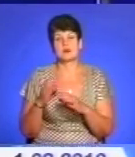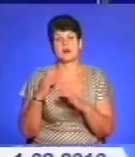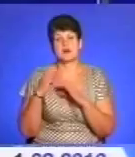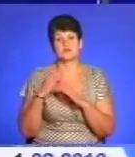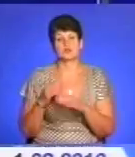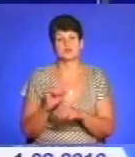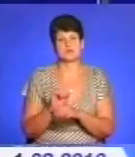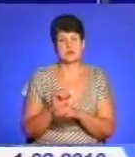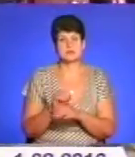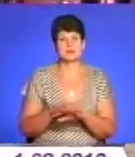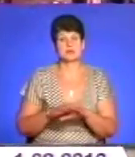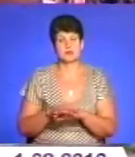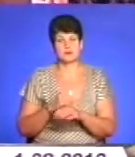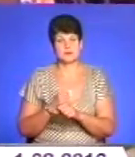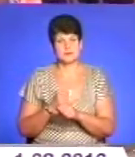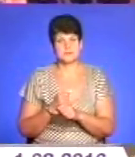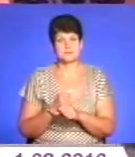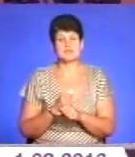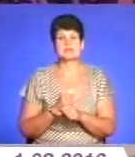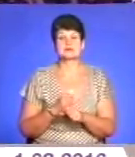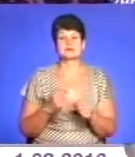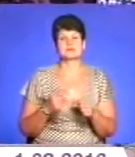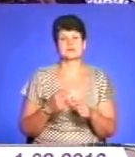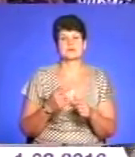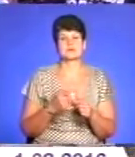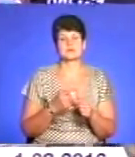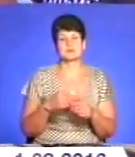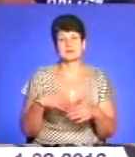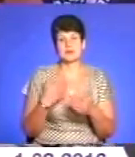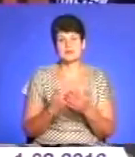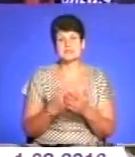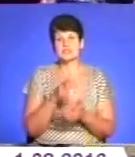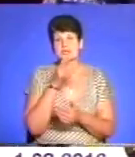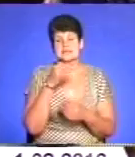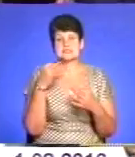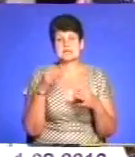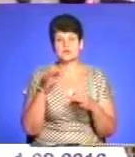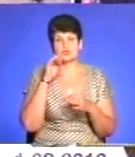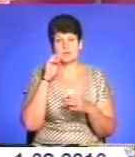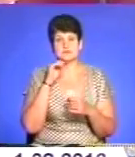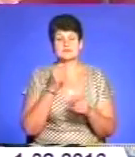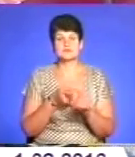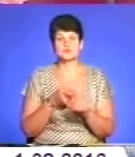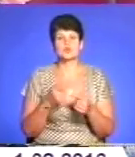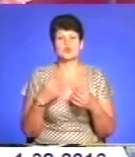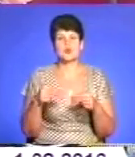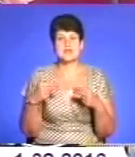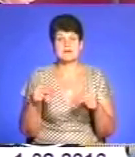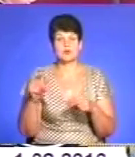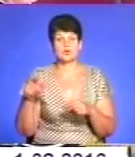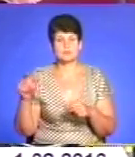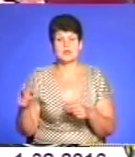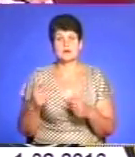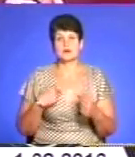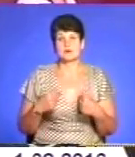Миргородська докладніше. За статистикою, лише за час незалежності України внаслідок торгівлі людьми постраждали